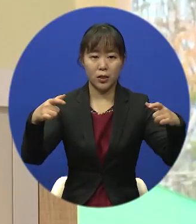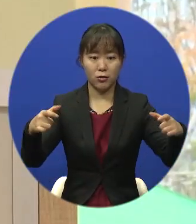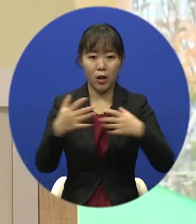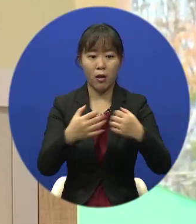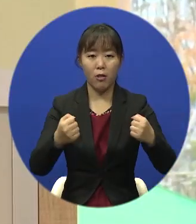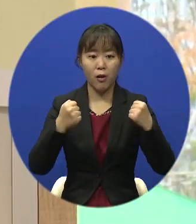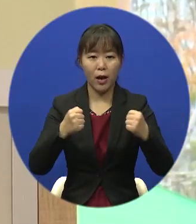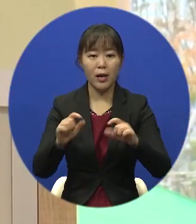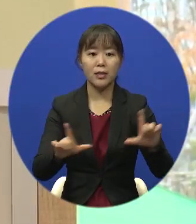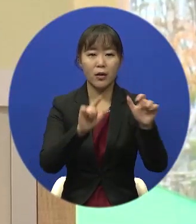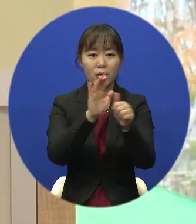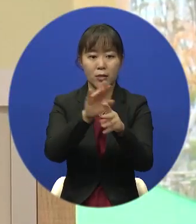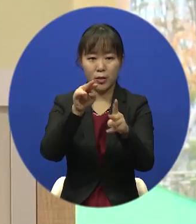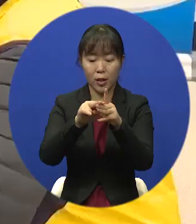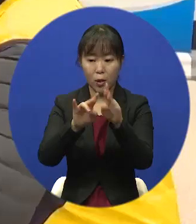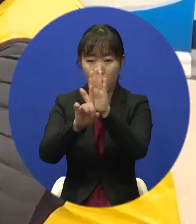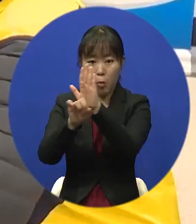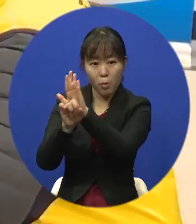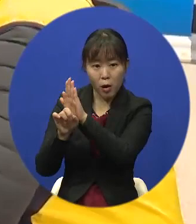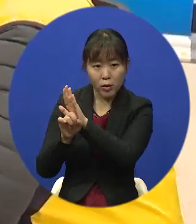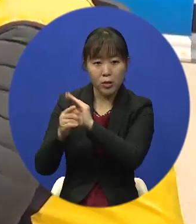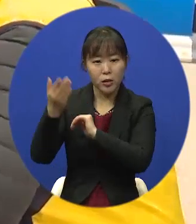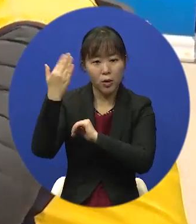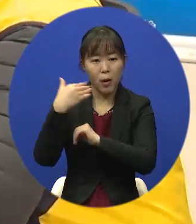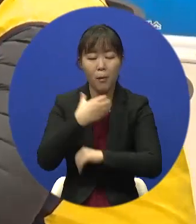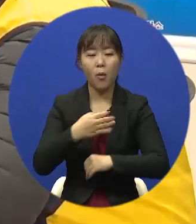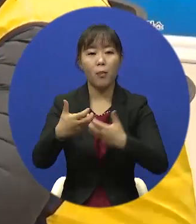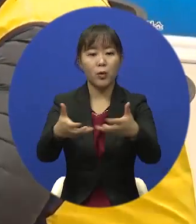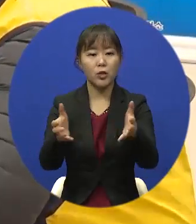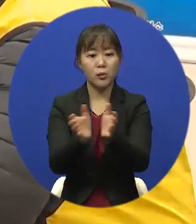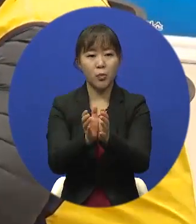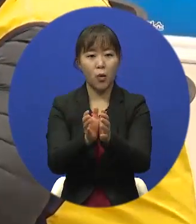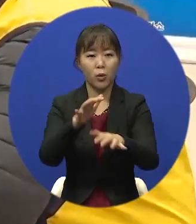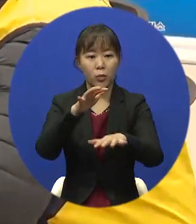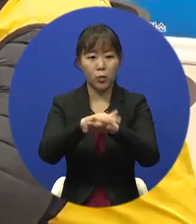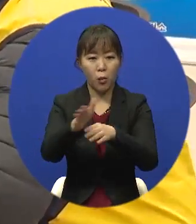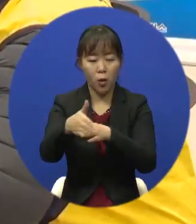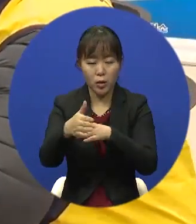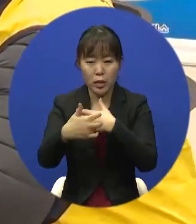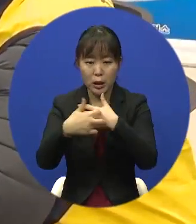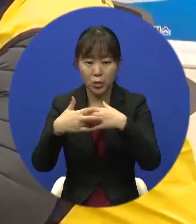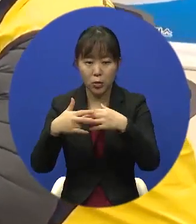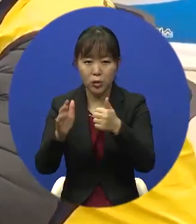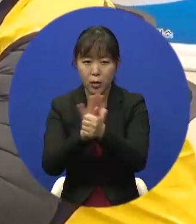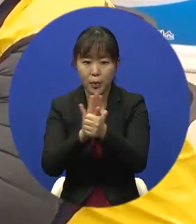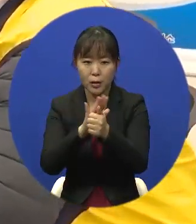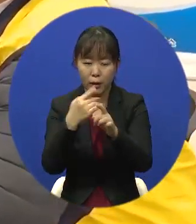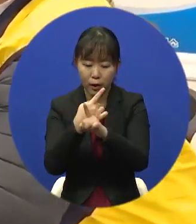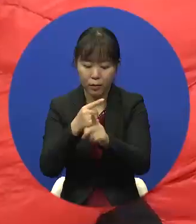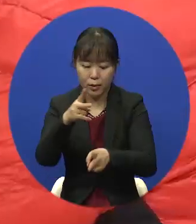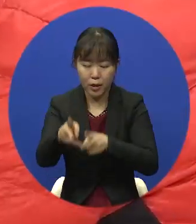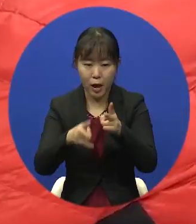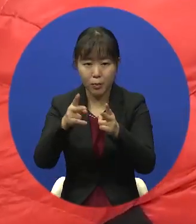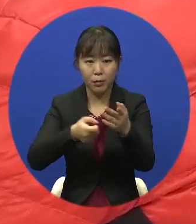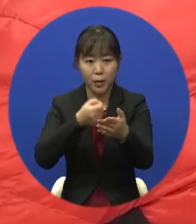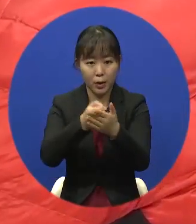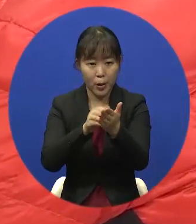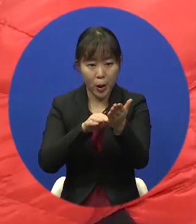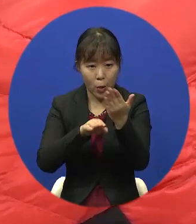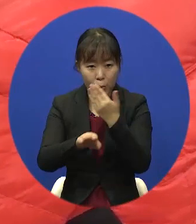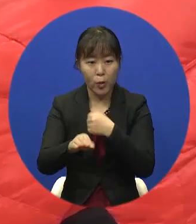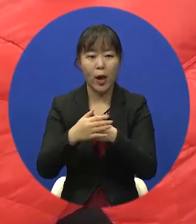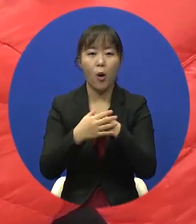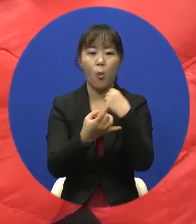건강생활지원센터 공모사업은 지난해 보건복지부 농어촌의료서비스 개선사업의 일환으로 선정됐고